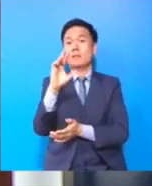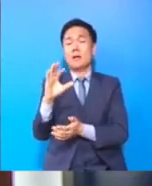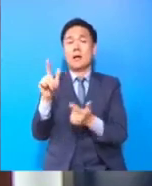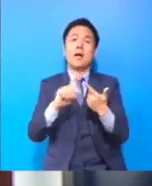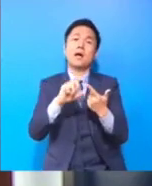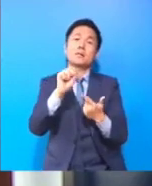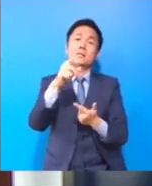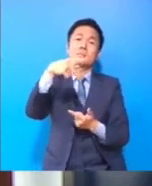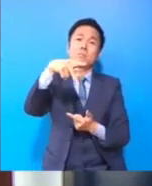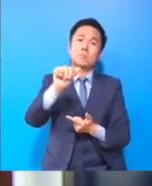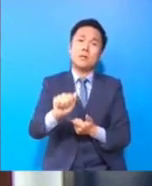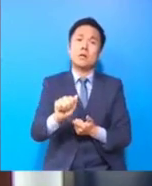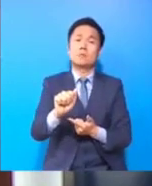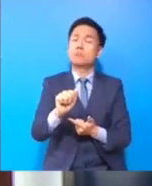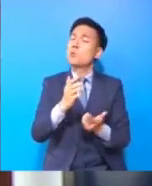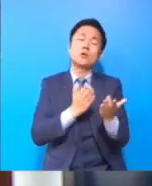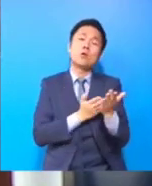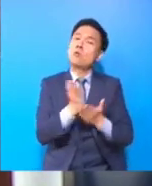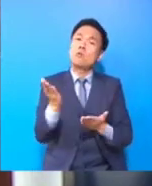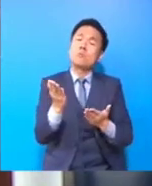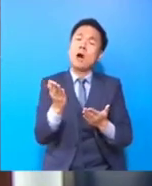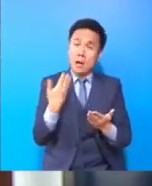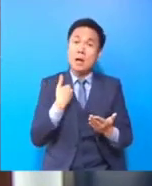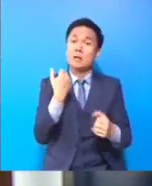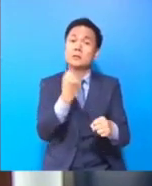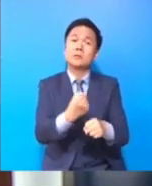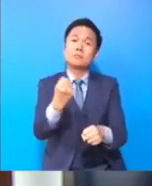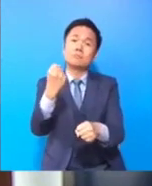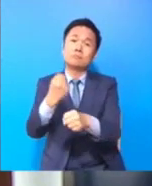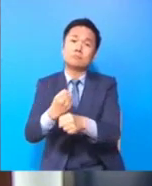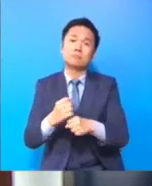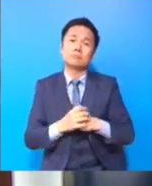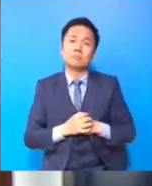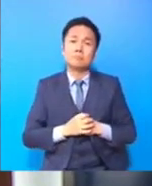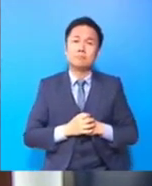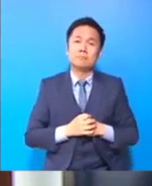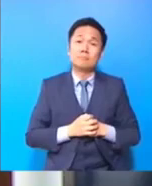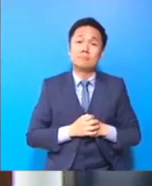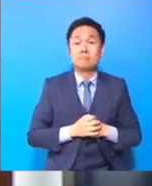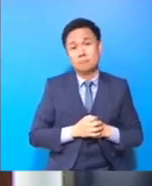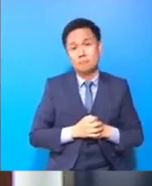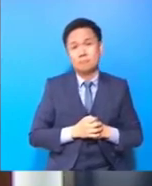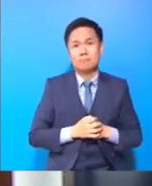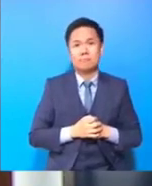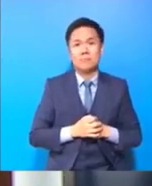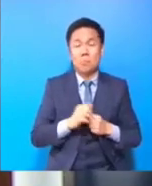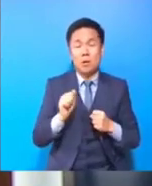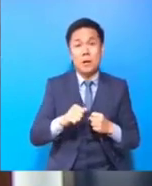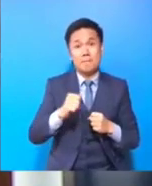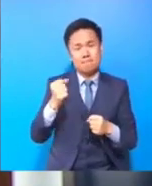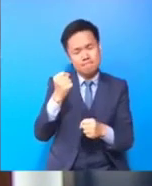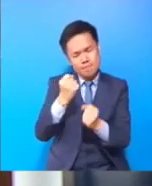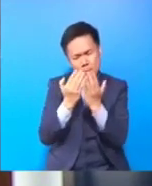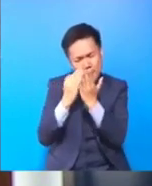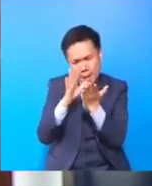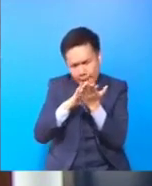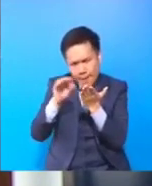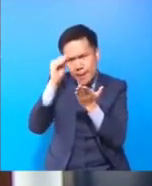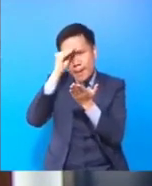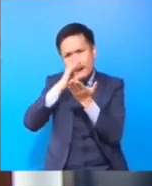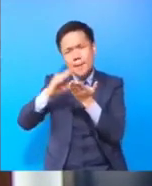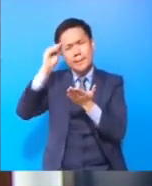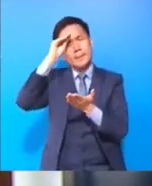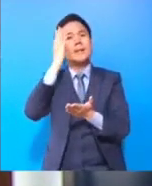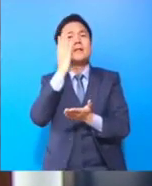dan juga SD Gan tidak ada ibu dan terus mendapat peluang untuk I am atuh menambahkan ilmu dan pengalaman